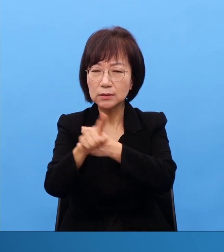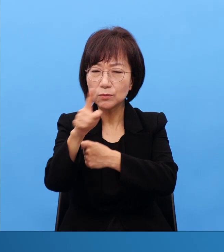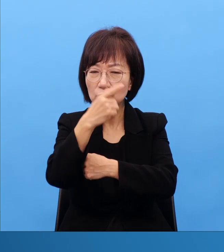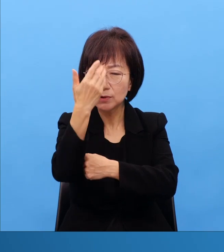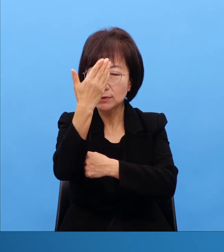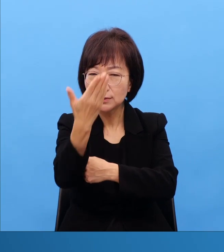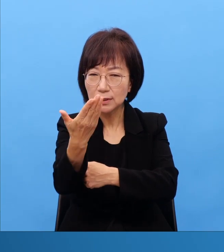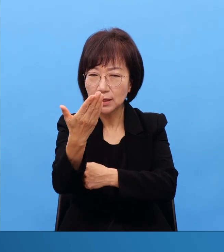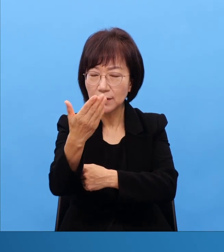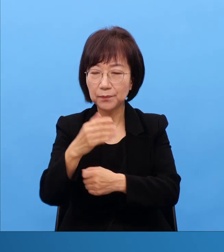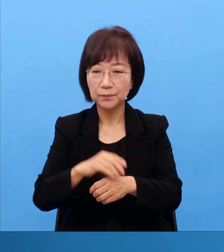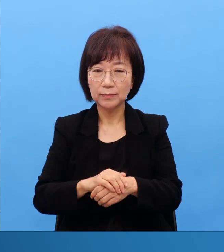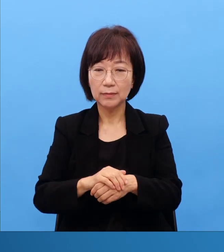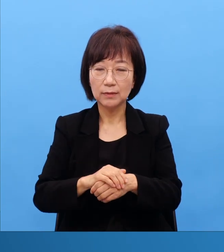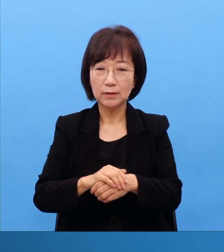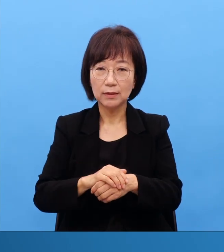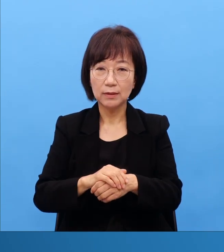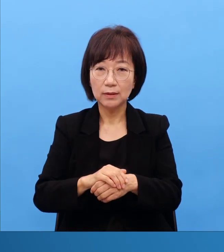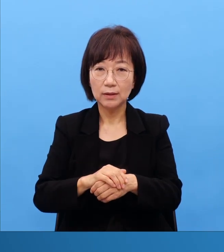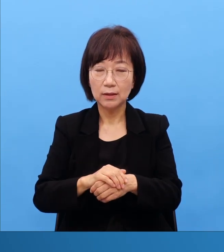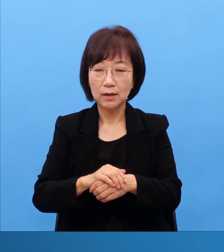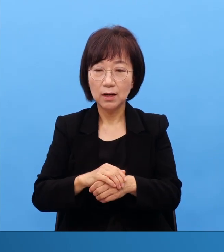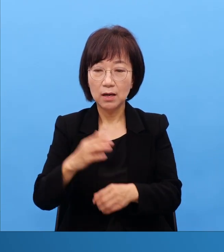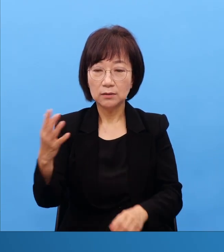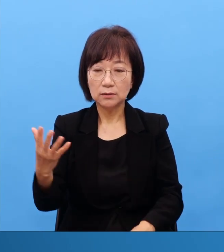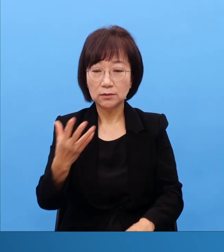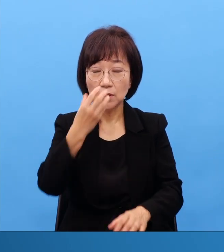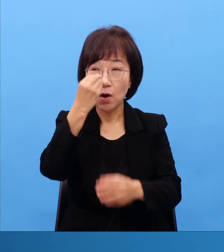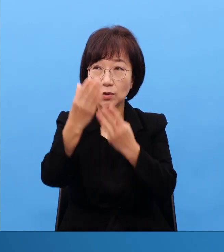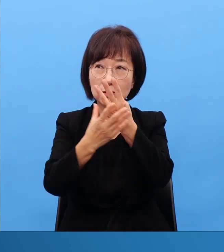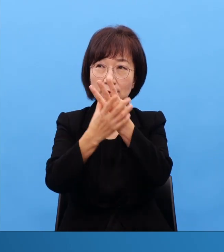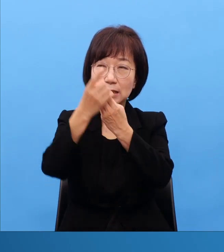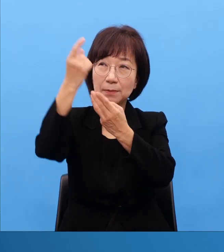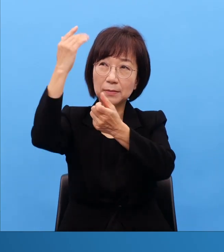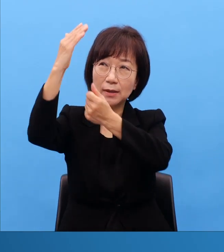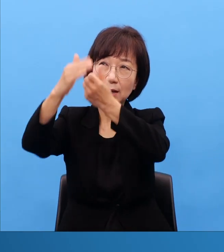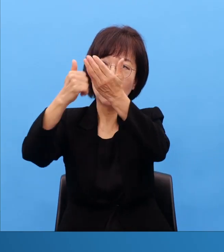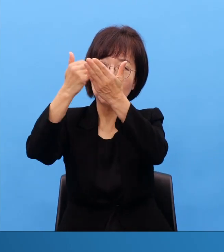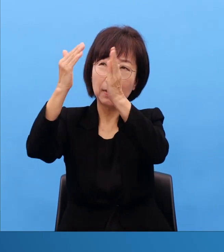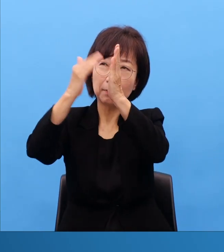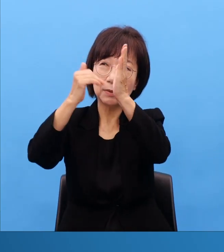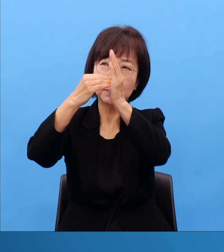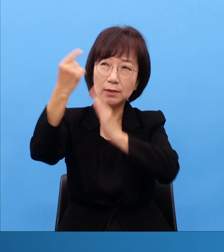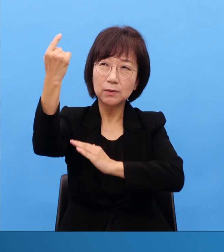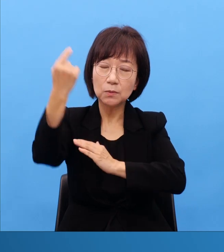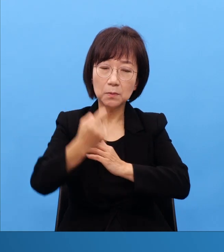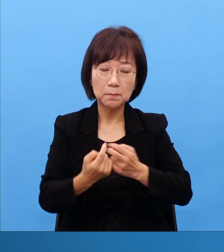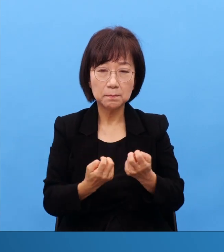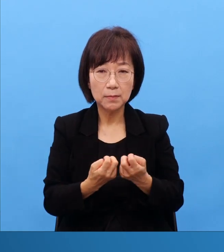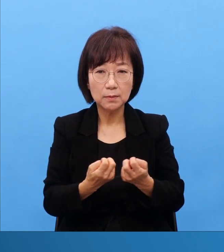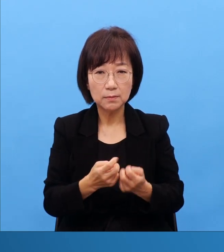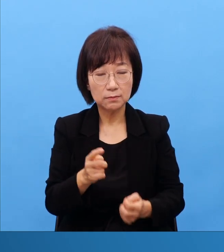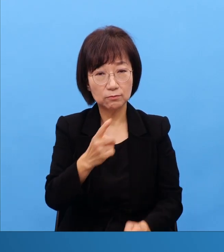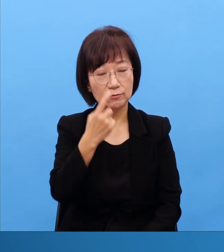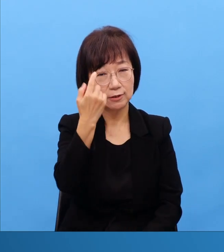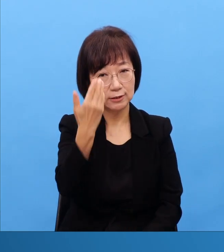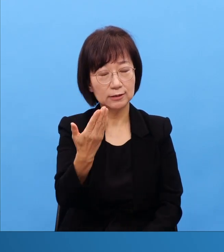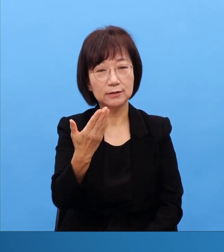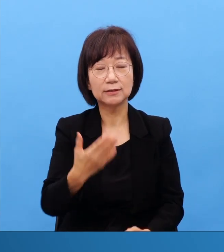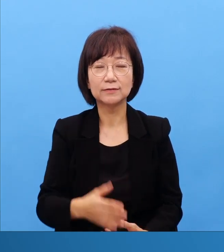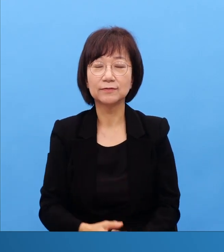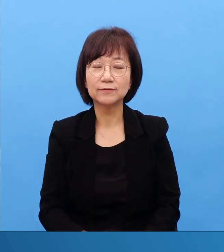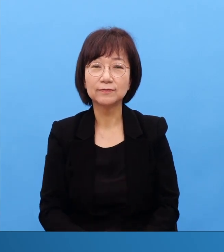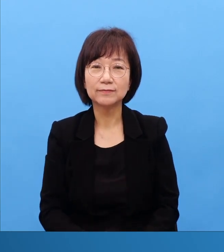성삼위 하나님 임하는 비밀이 어디에 임하느냐? And this mystery of the triune God coming upon us through this name of Christ, to whom does it come upon?